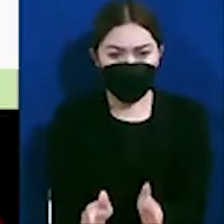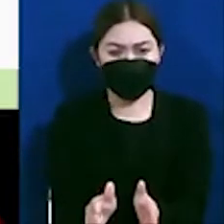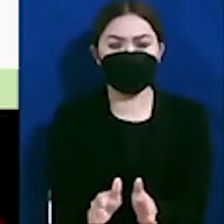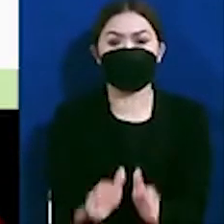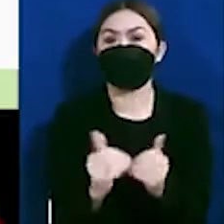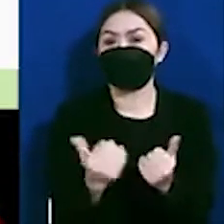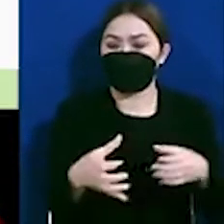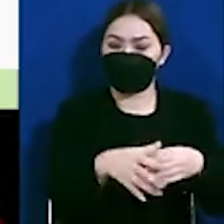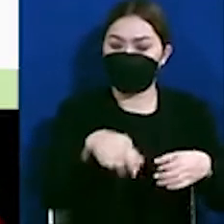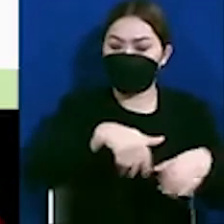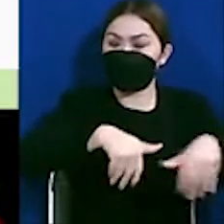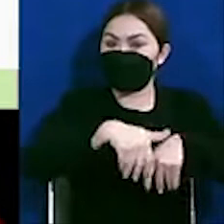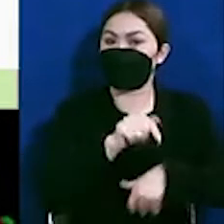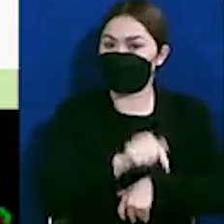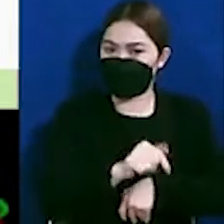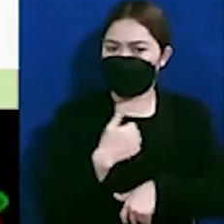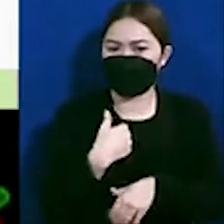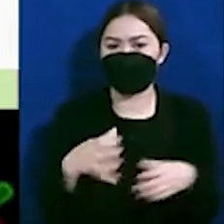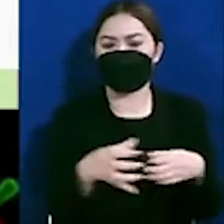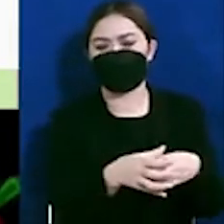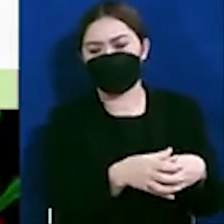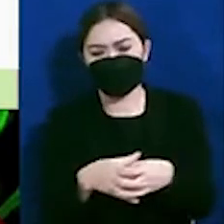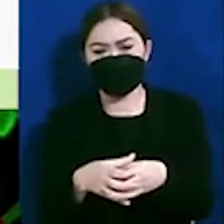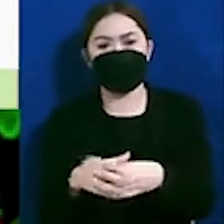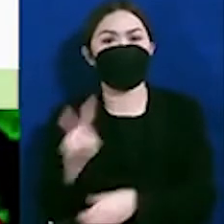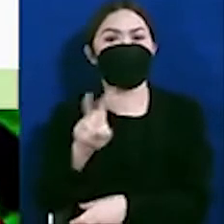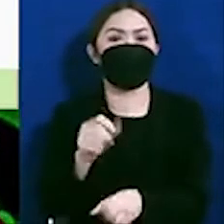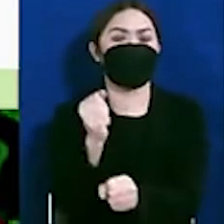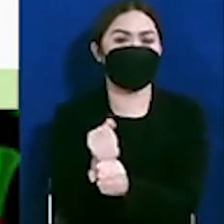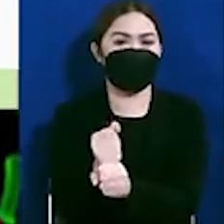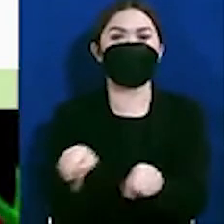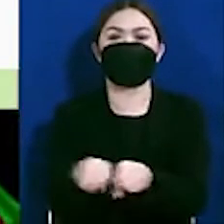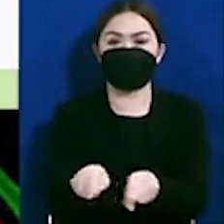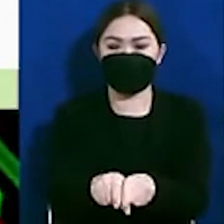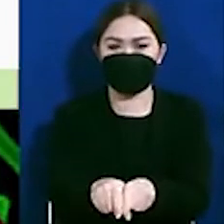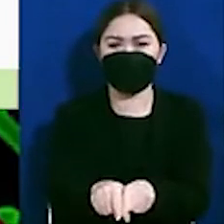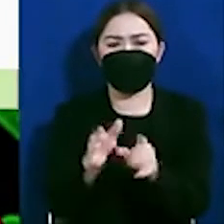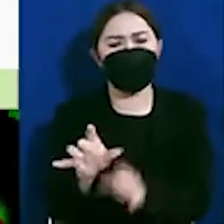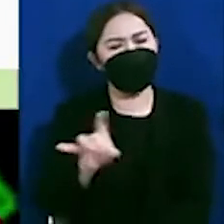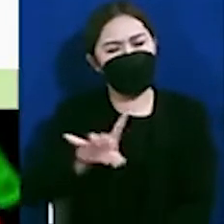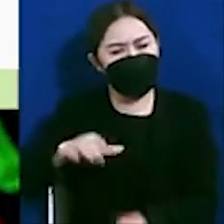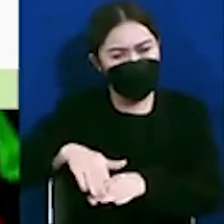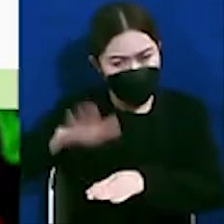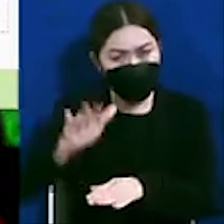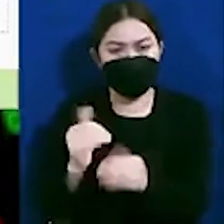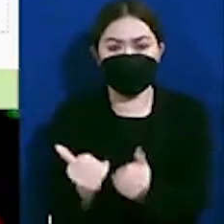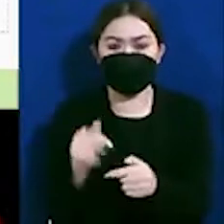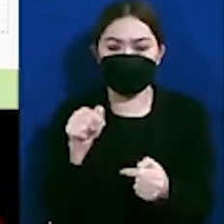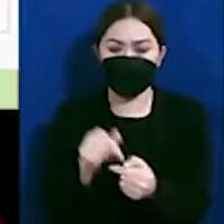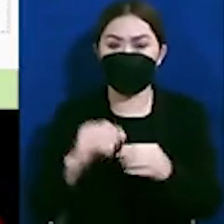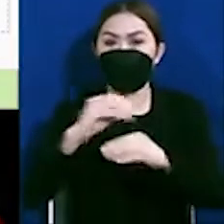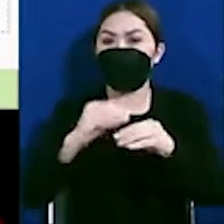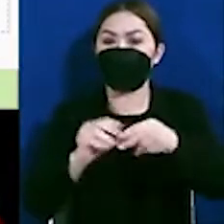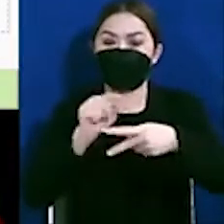ครับกับใดส่วนของคอมมิวนิตี้เนี่ยจะมีอีกส่วนหนึ่งที่มาทำอีก 200ลายก็จะเป็นผู้ป่วยหลายร้อยลายที่จะเข้าอยู่ขึ้น 2โครงการ